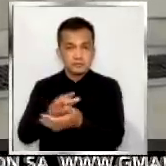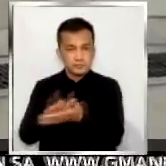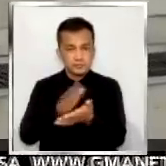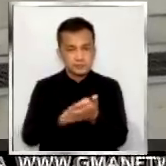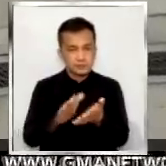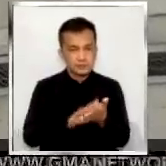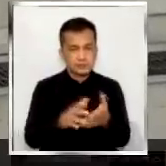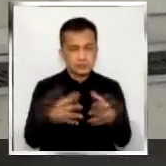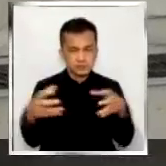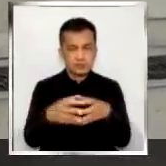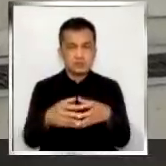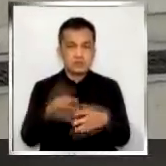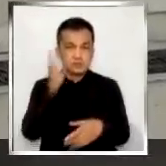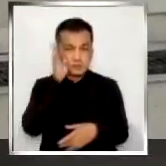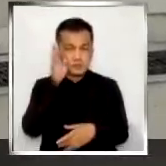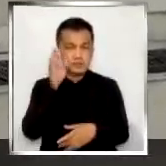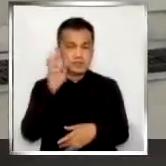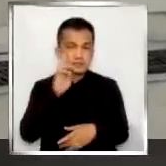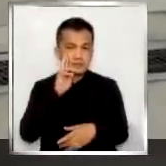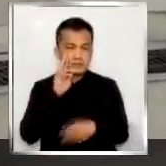Nakatutok, 24 Oras.